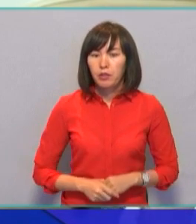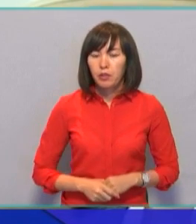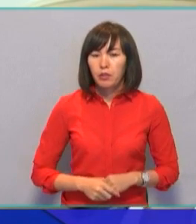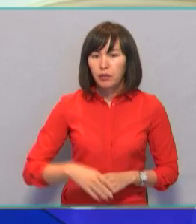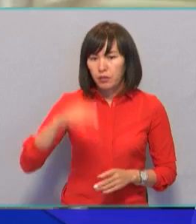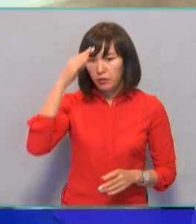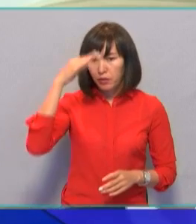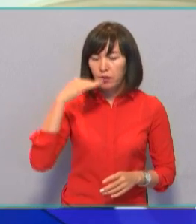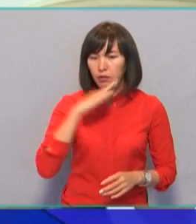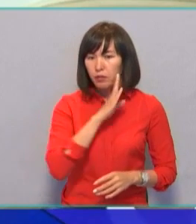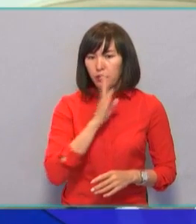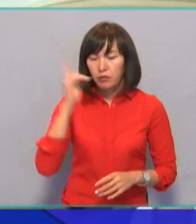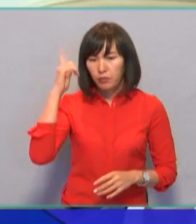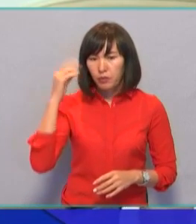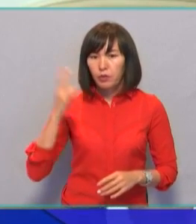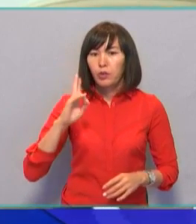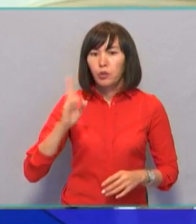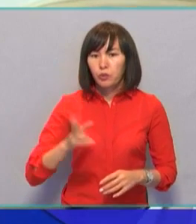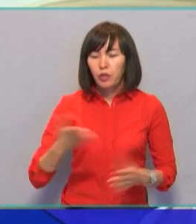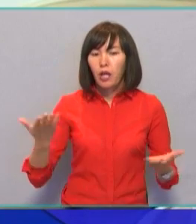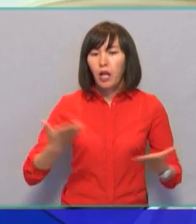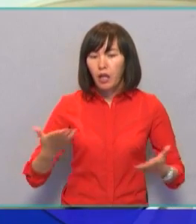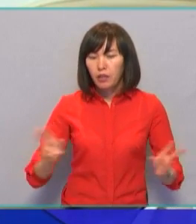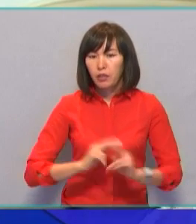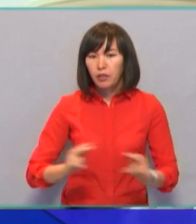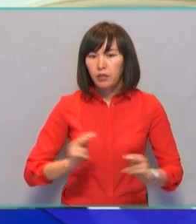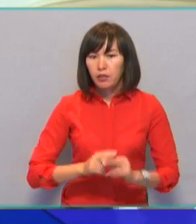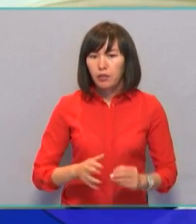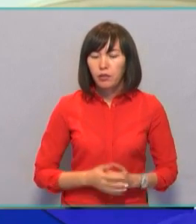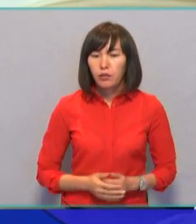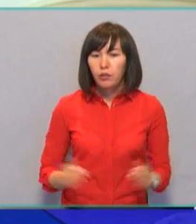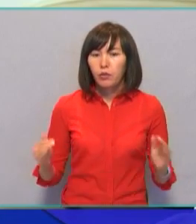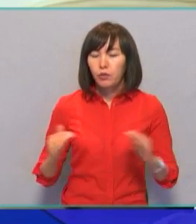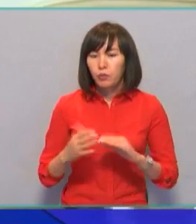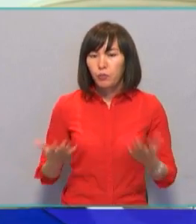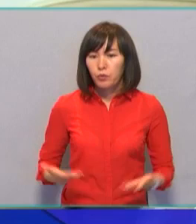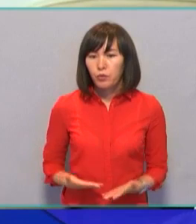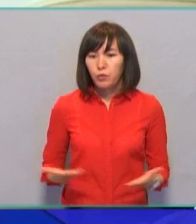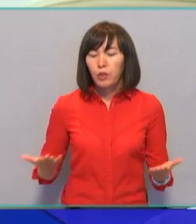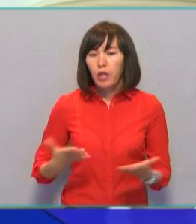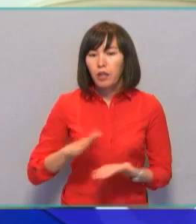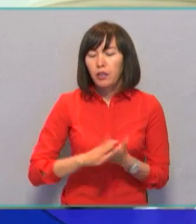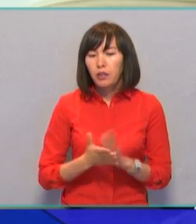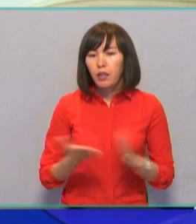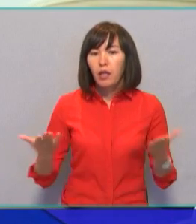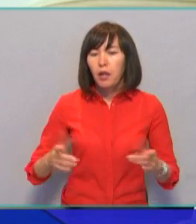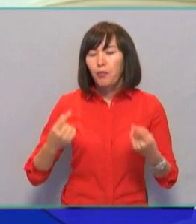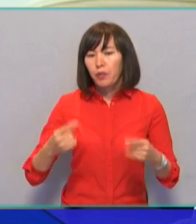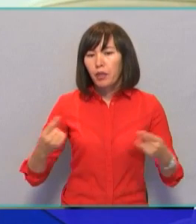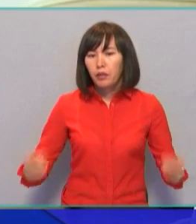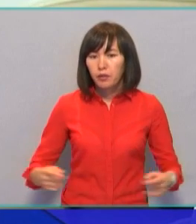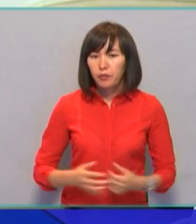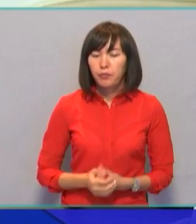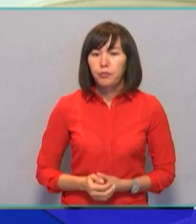баланың әке шешесін білу керек. Кім, қандай тәрбие береді, үйінің тұрмысы қалай, жағдайы қалай, басқа деген